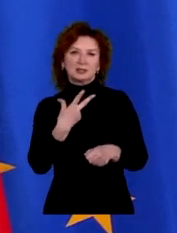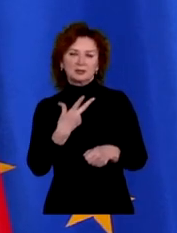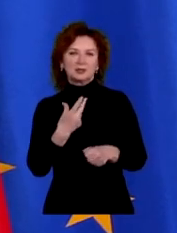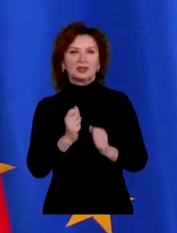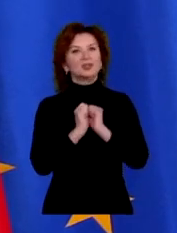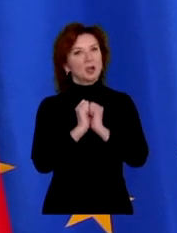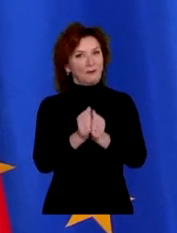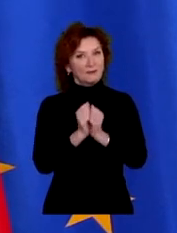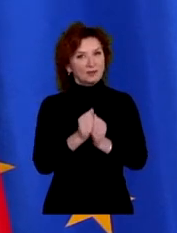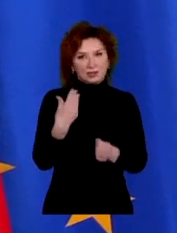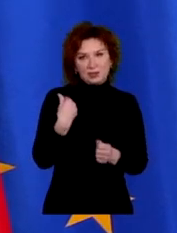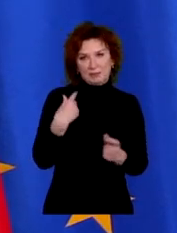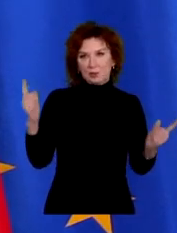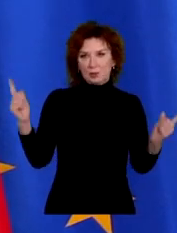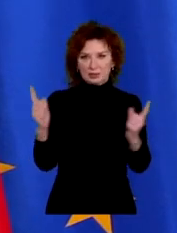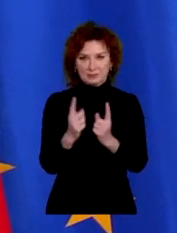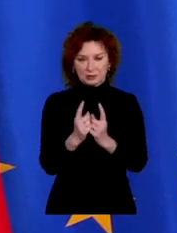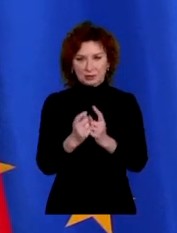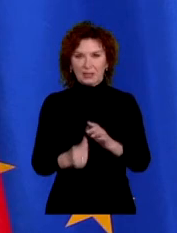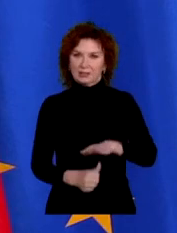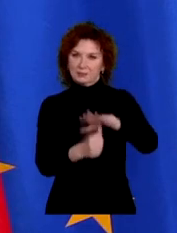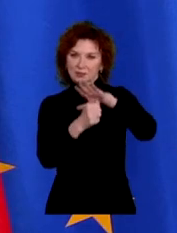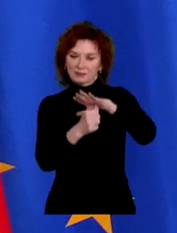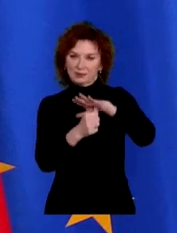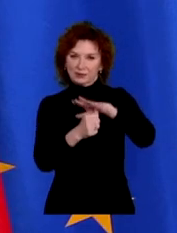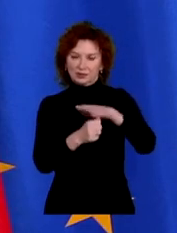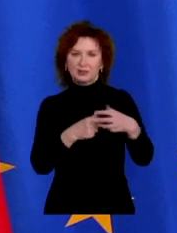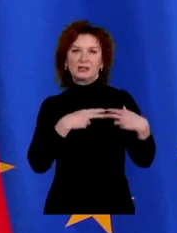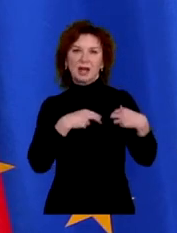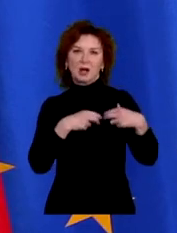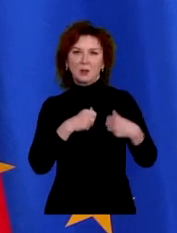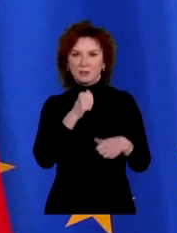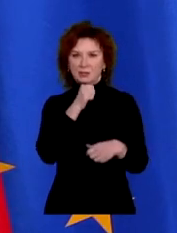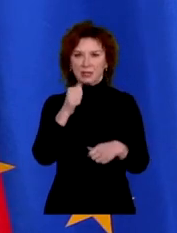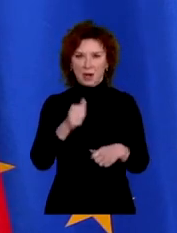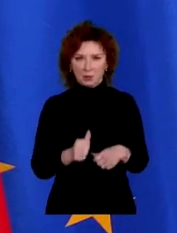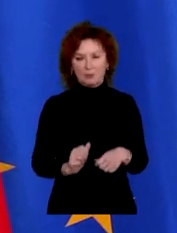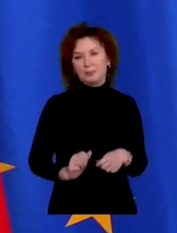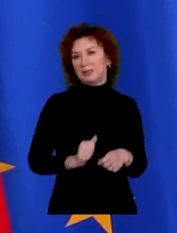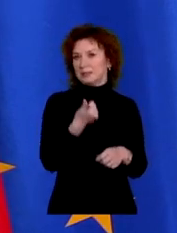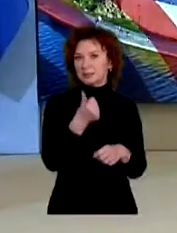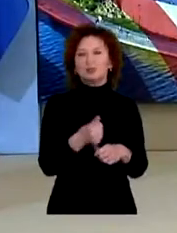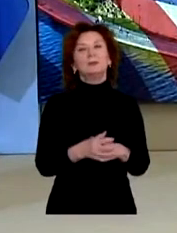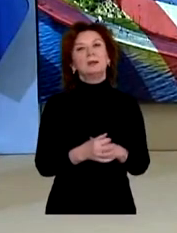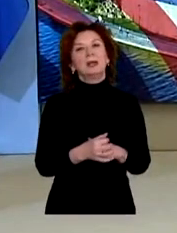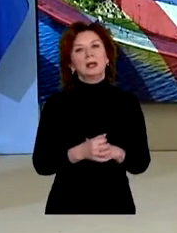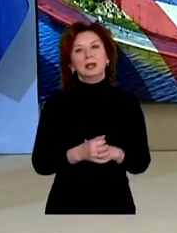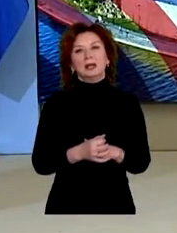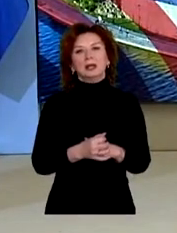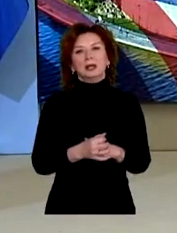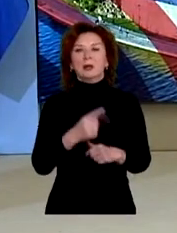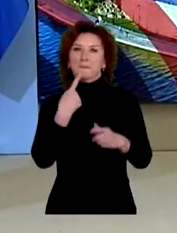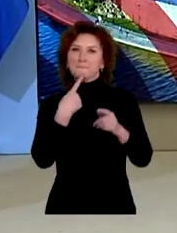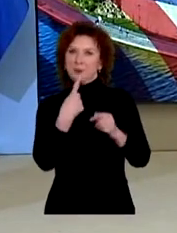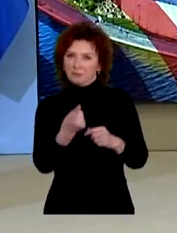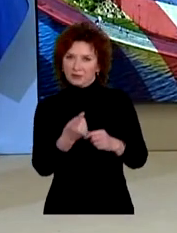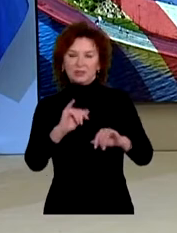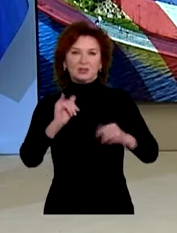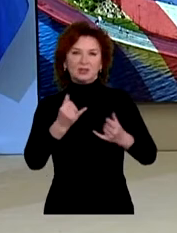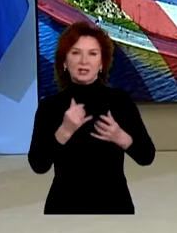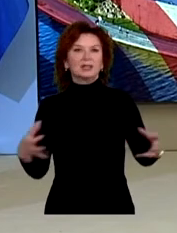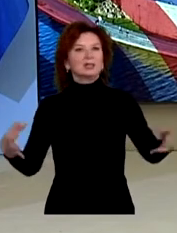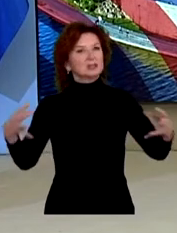z przewodniczącą Komisji Europejskiej, przedstawicieli Grupy Wyszehradzkiej, po to, by zaprezentować wspólne stanowisko w sprawie